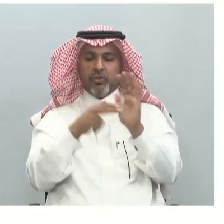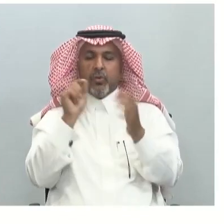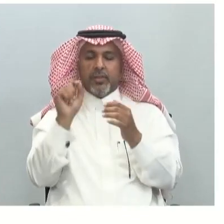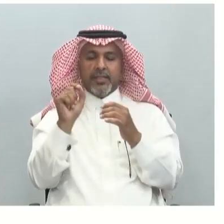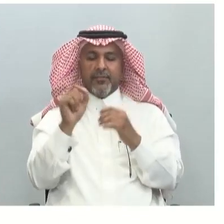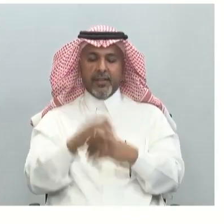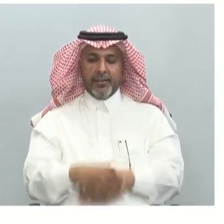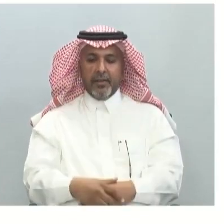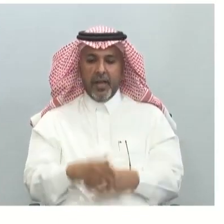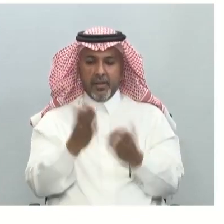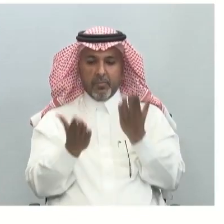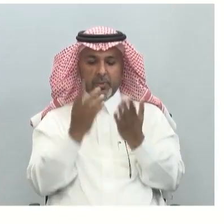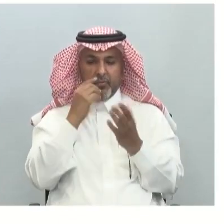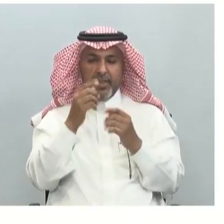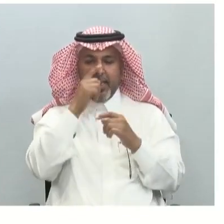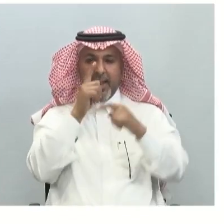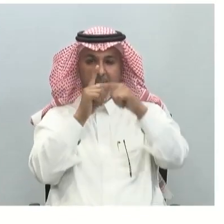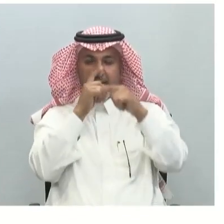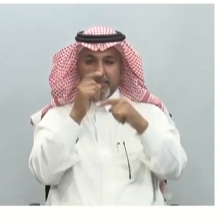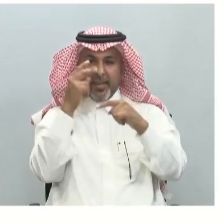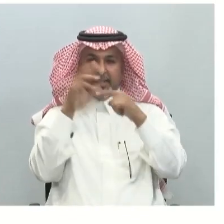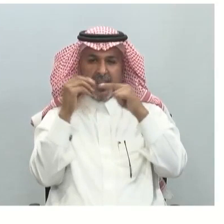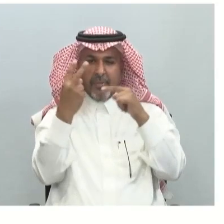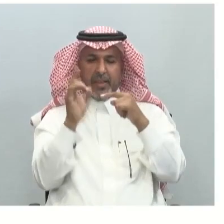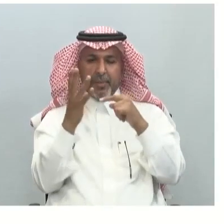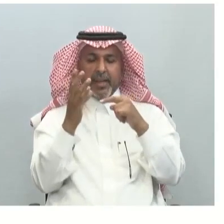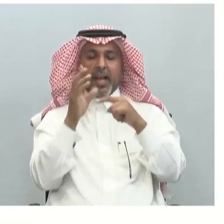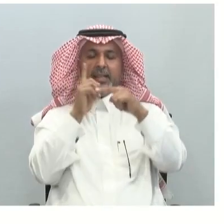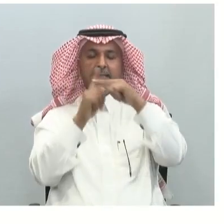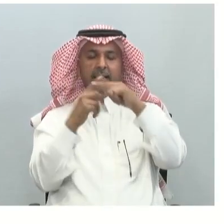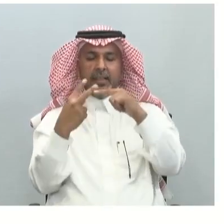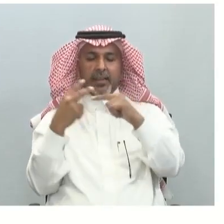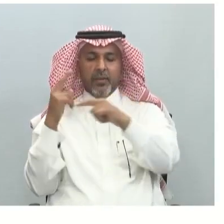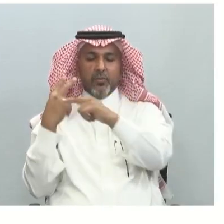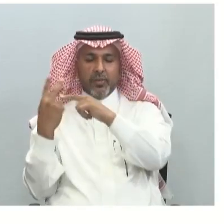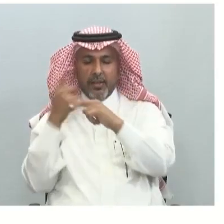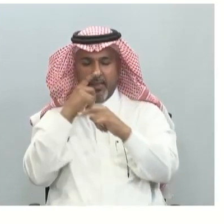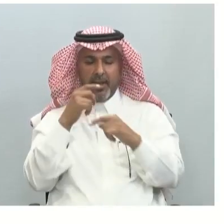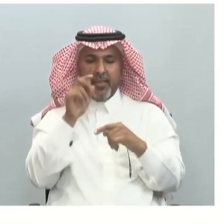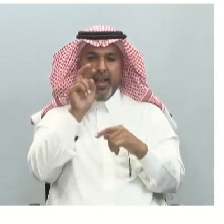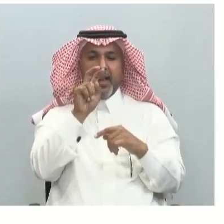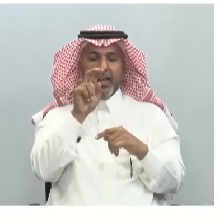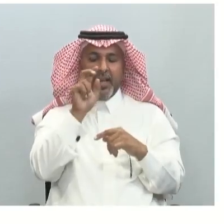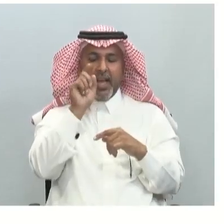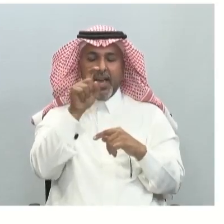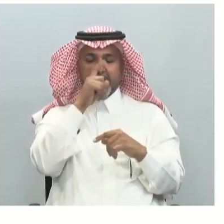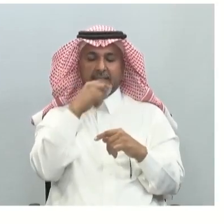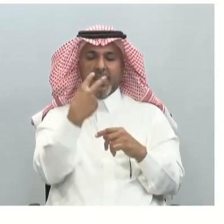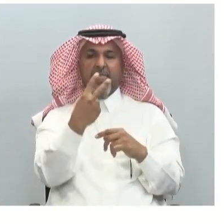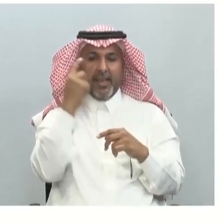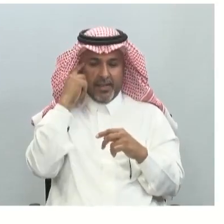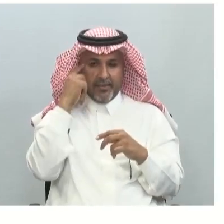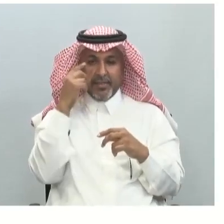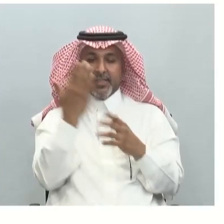احسنتم نحل المعادله راح اجمع اثنين للطرفين بتكون عندي اكس تساوي اثنين هذه القيمه الاولى الاكس